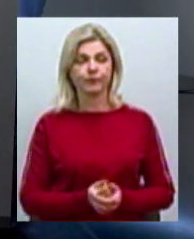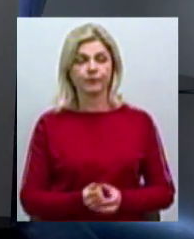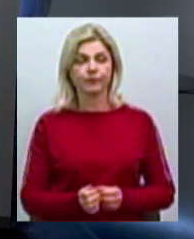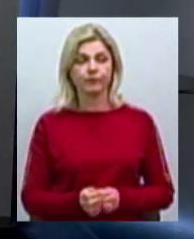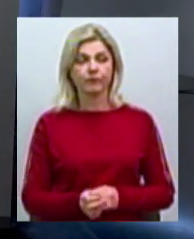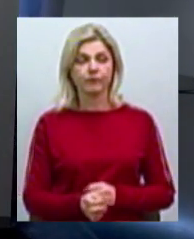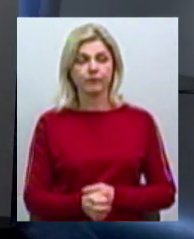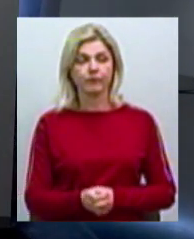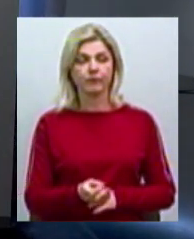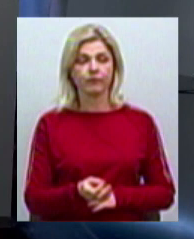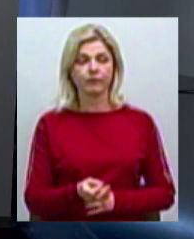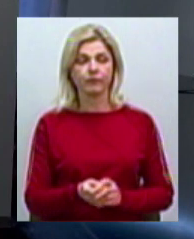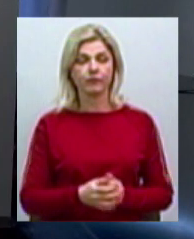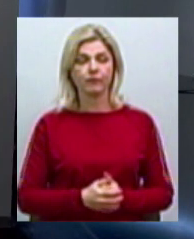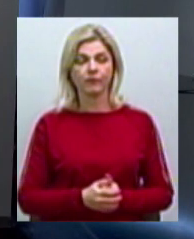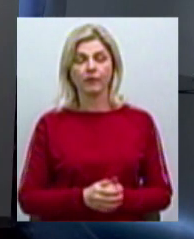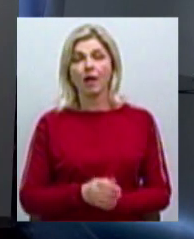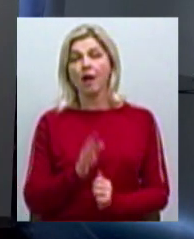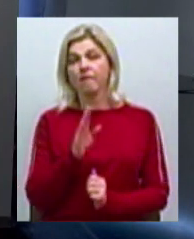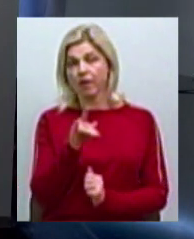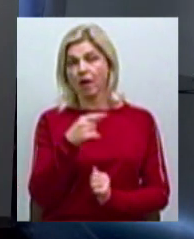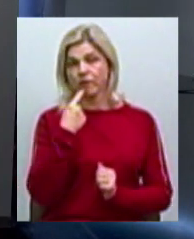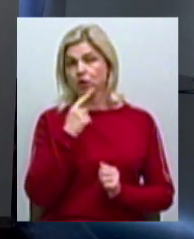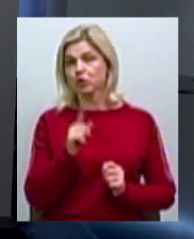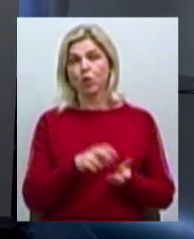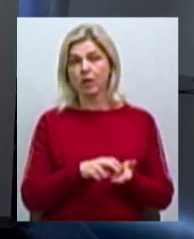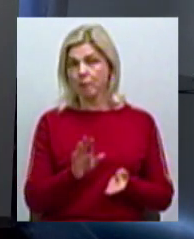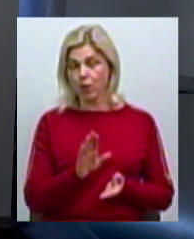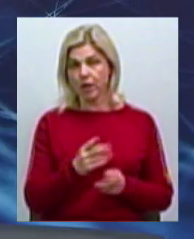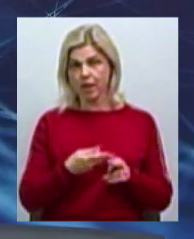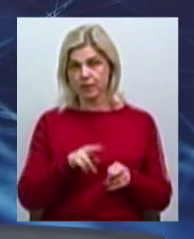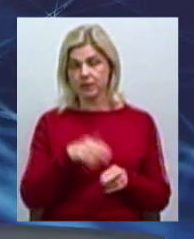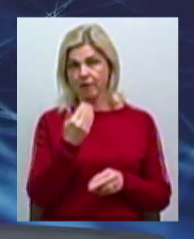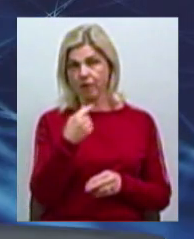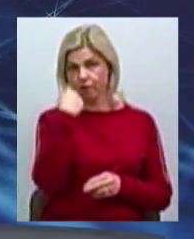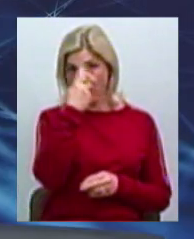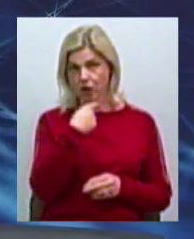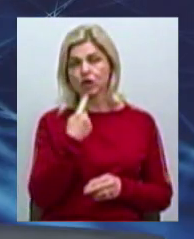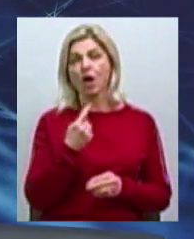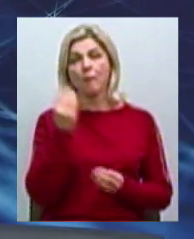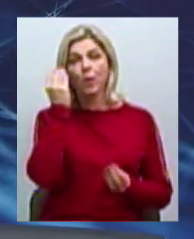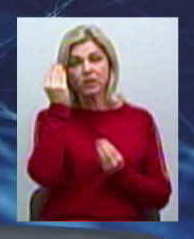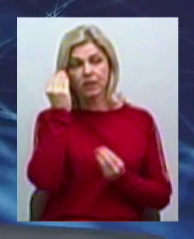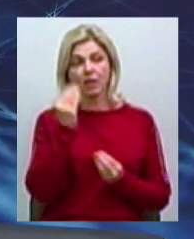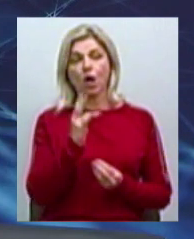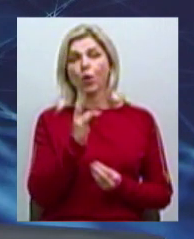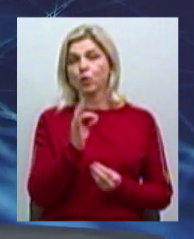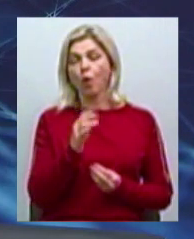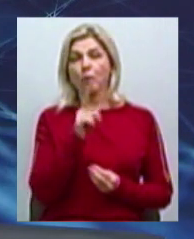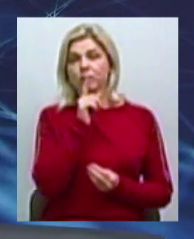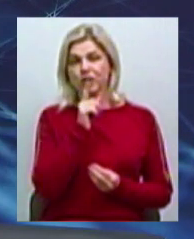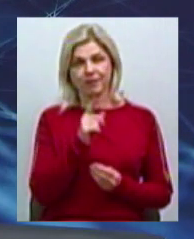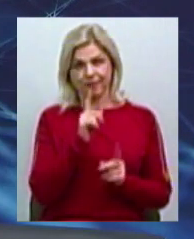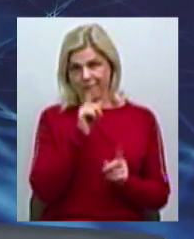Ну, ви сказали, що ви не боялися, але це ваша особиста позиція. Тим не менш, не говорити про це неможливо. Не говорити про це, ні в сім'ї, ні на роботі.